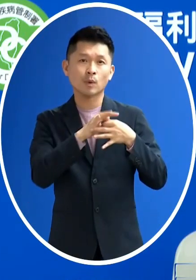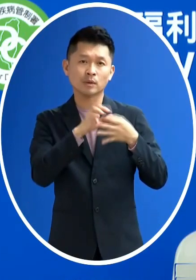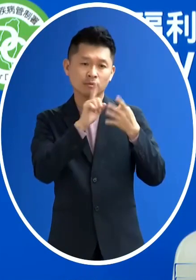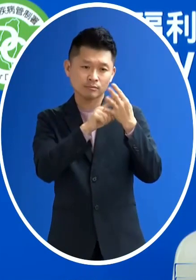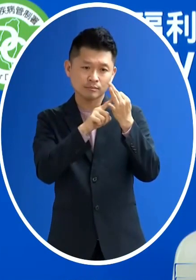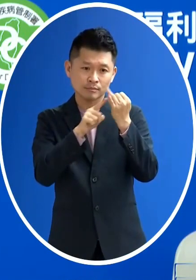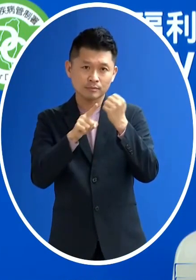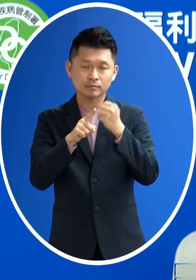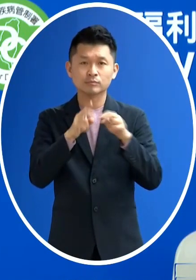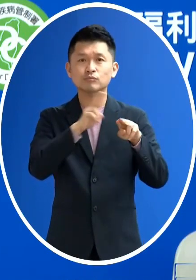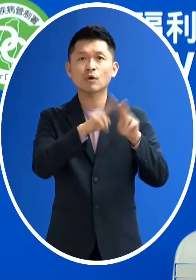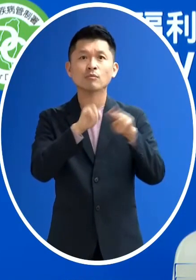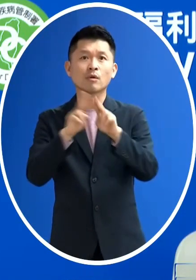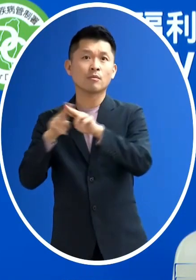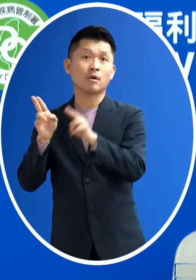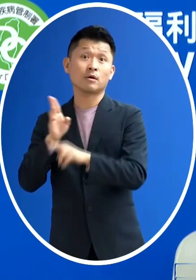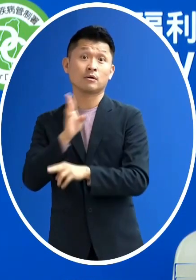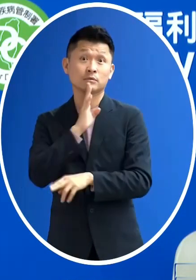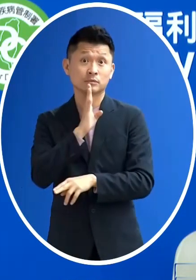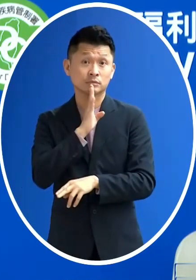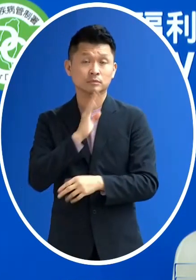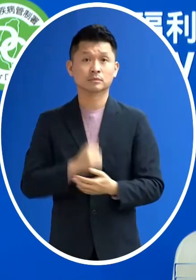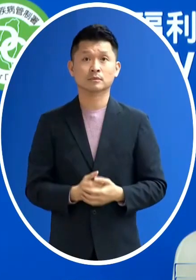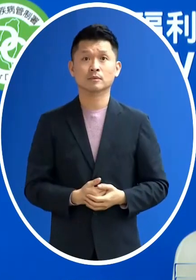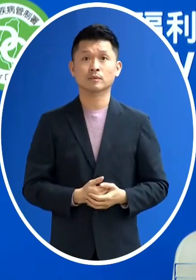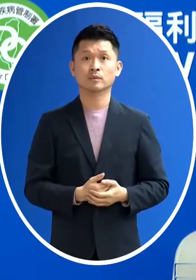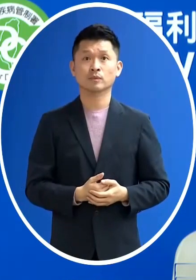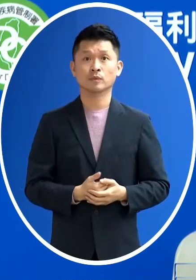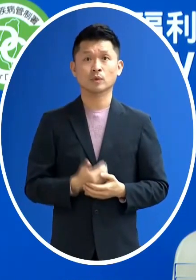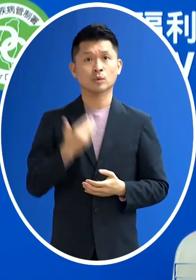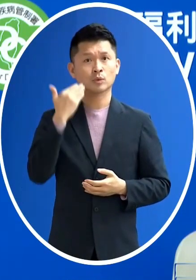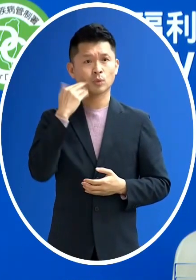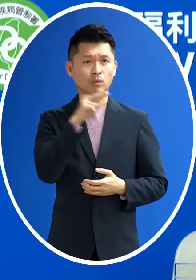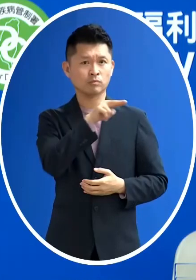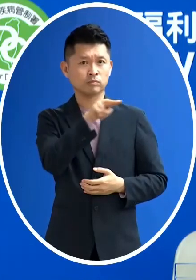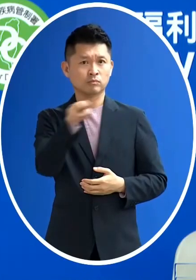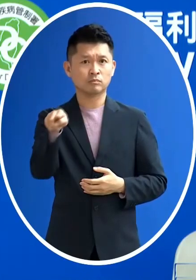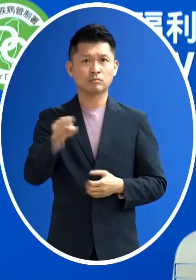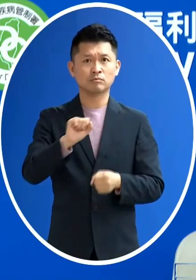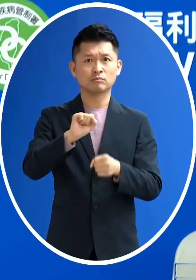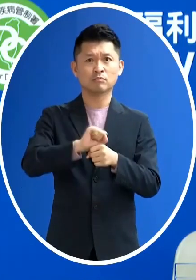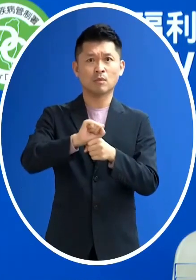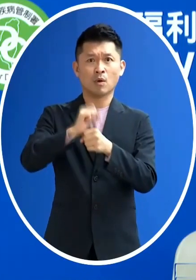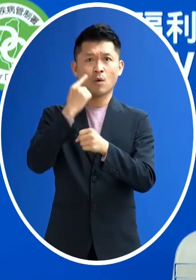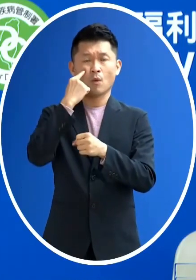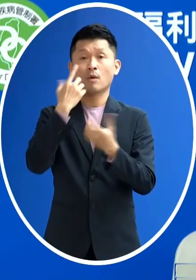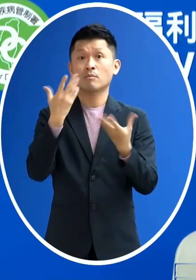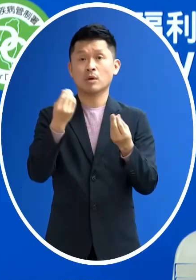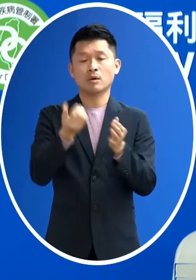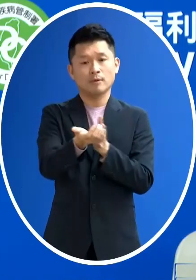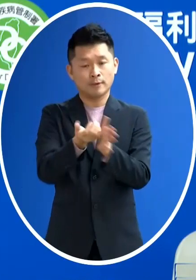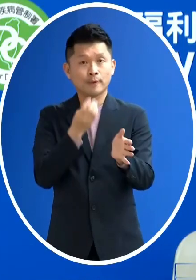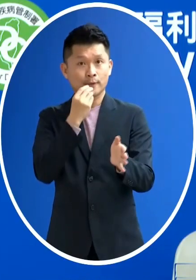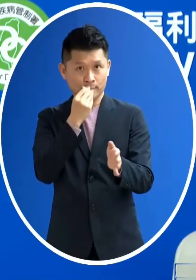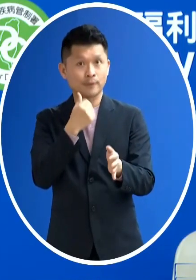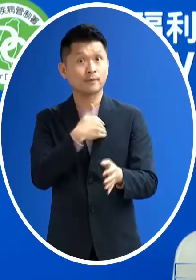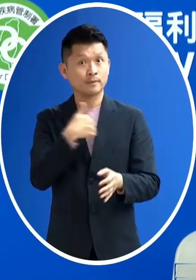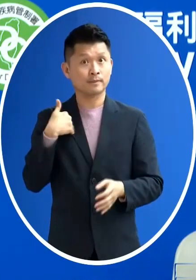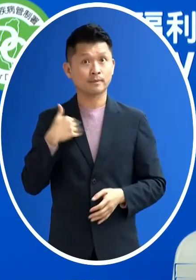经都陆续的解除了，好，那我想如果这些都没有什么太多变化的时候，我想是可以提前，好。